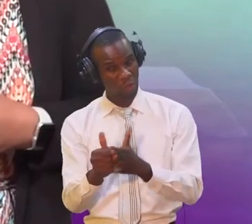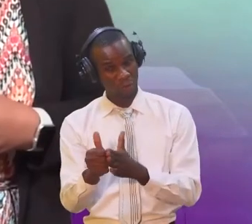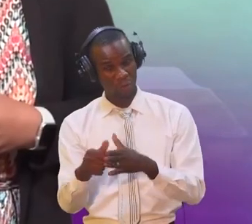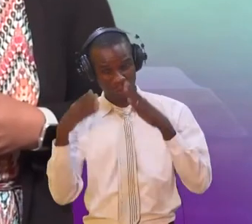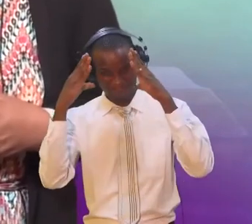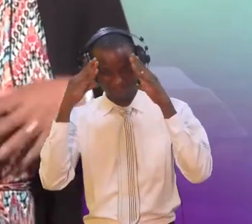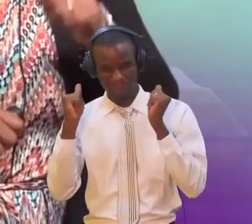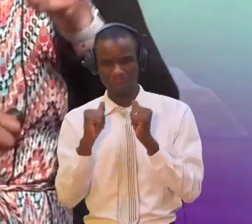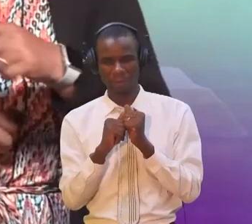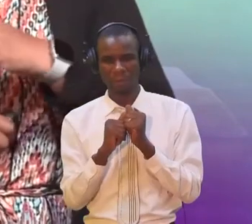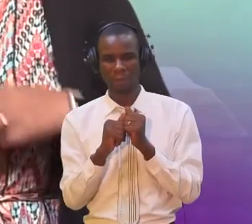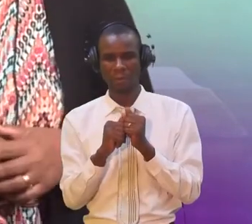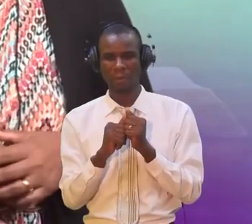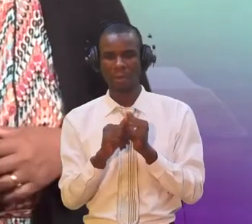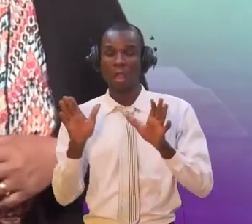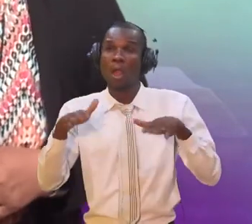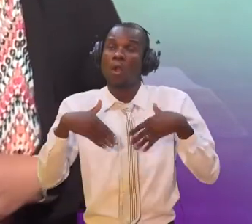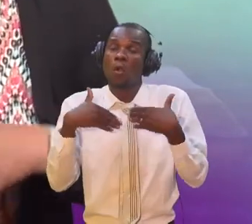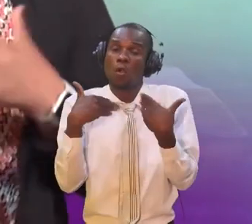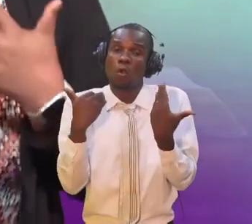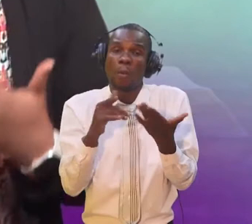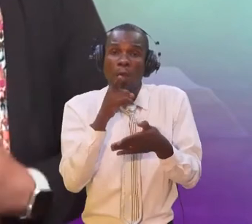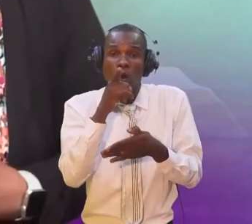Haya yote yanavunja moyo.